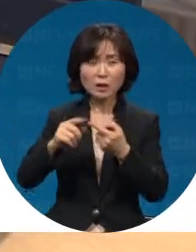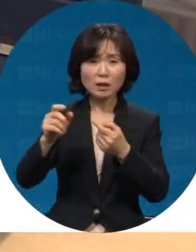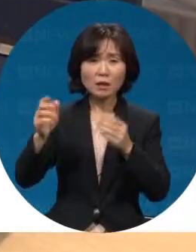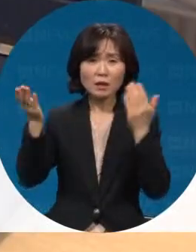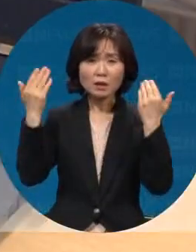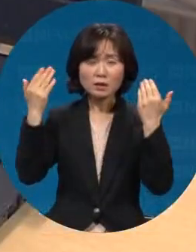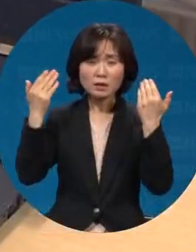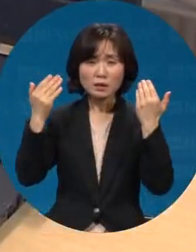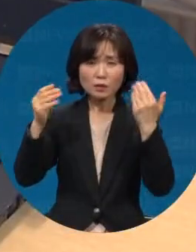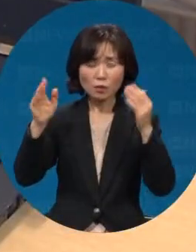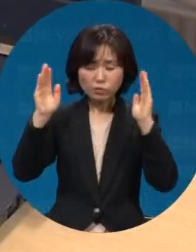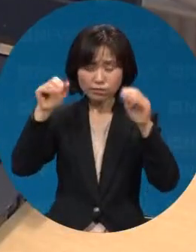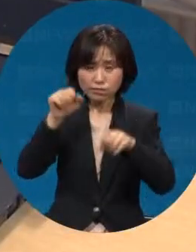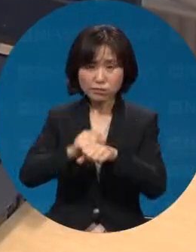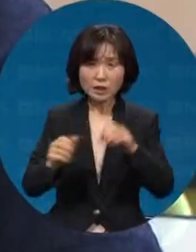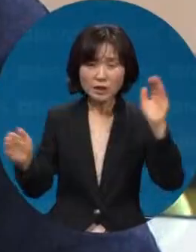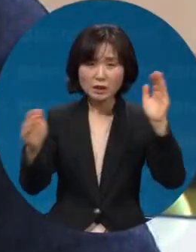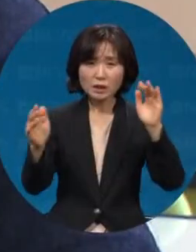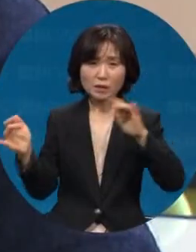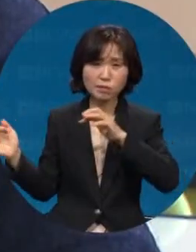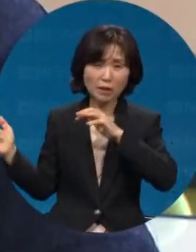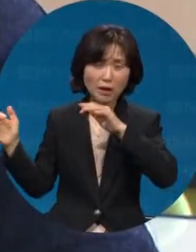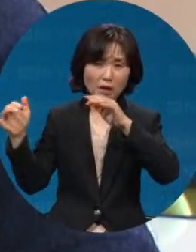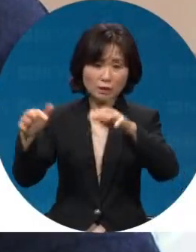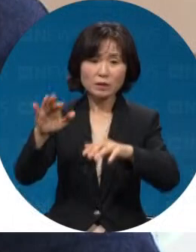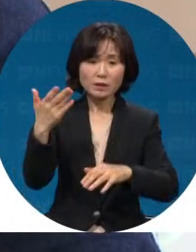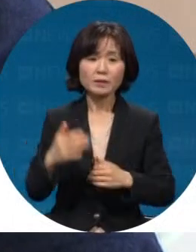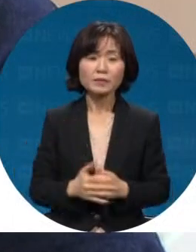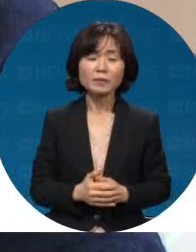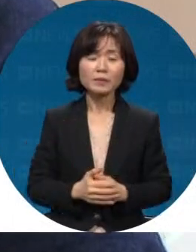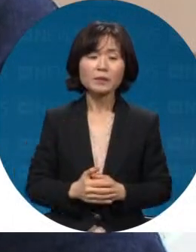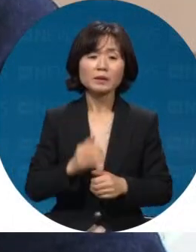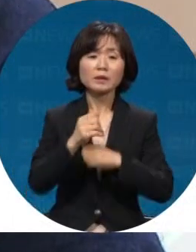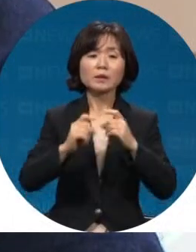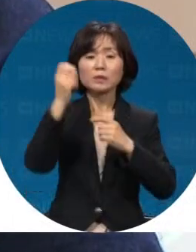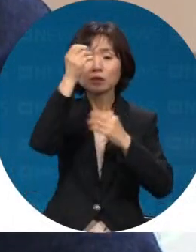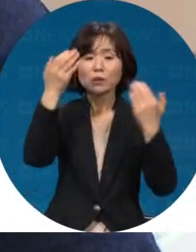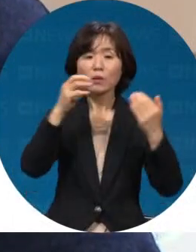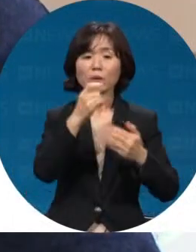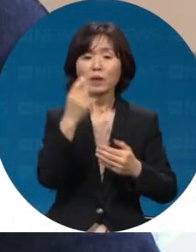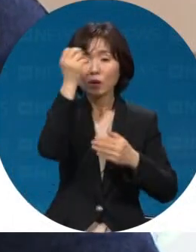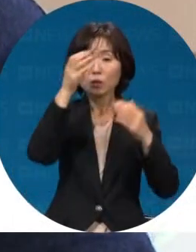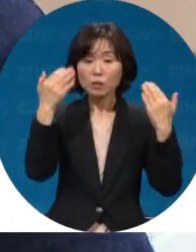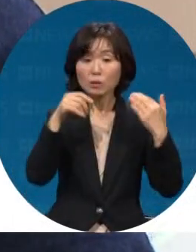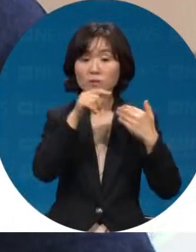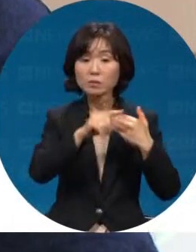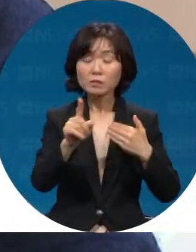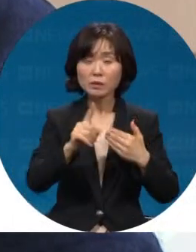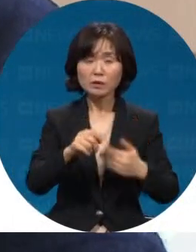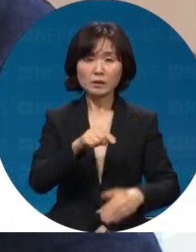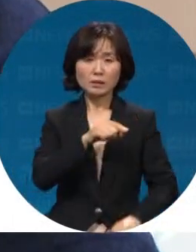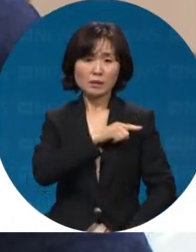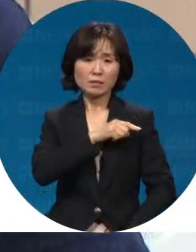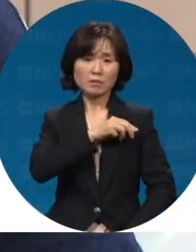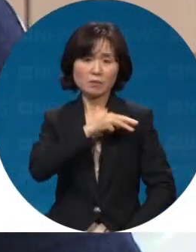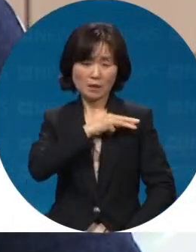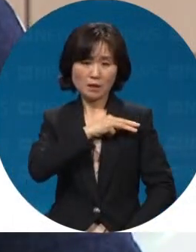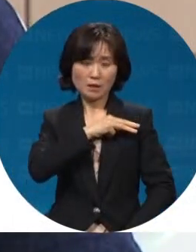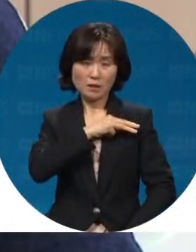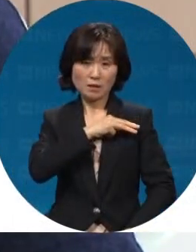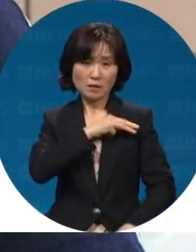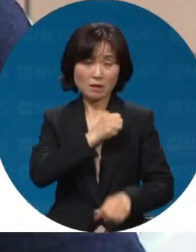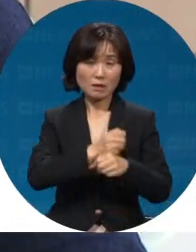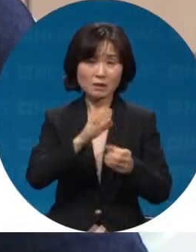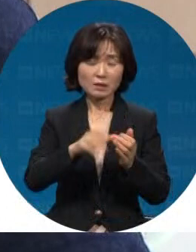심해질 수 밖에 없습니다 자석 우나 외국 같은 경우에는 사실 석차등급 을 냈을